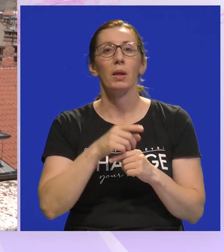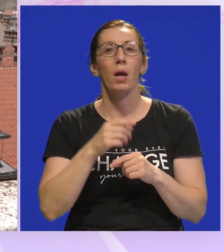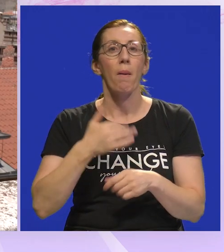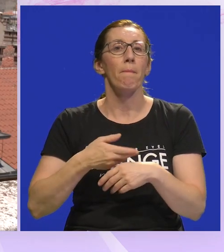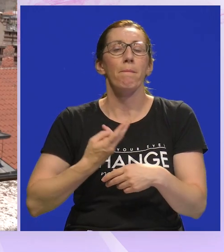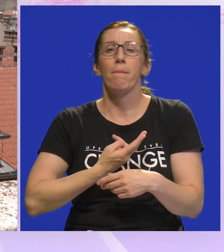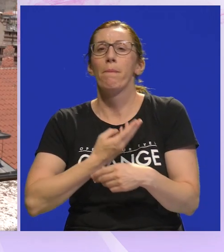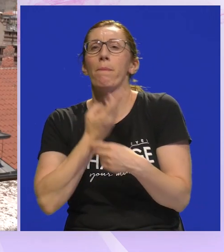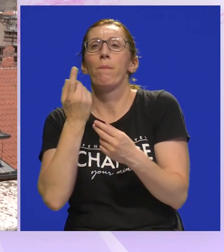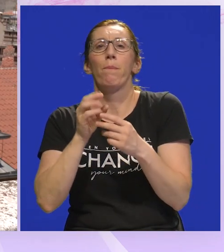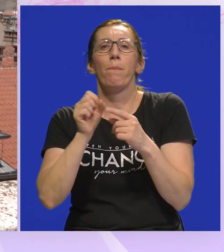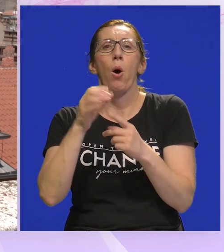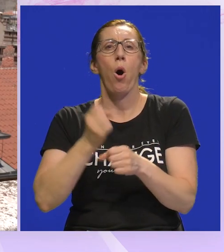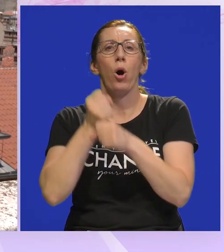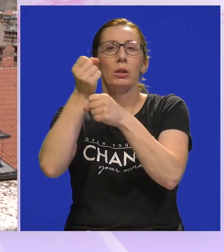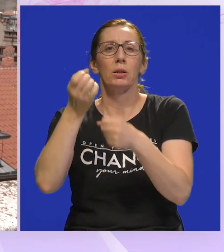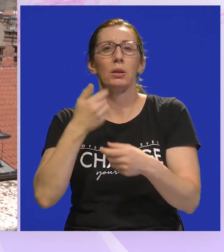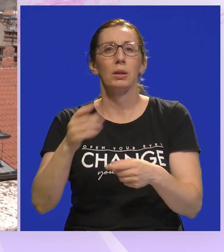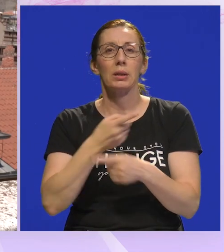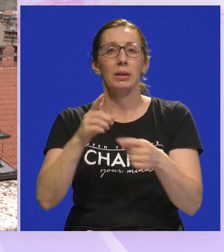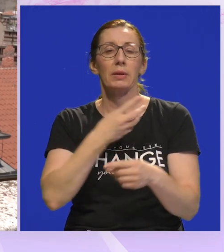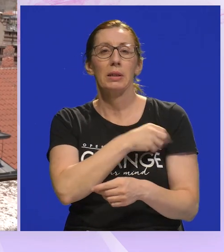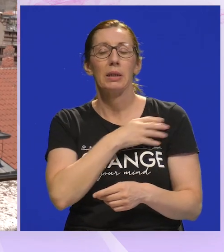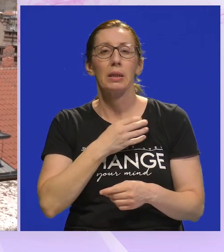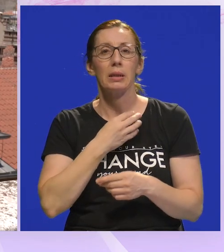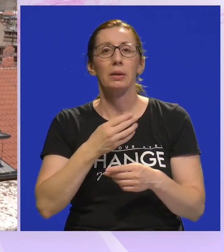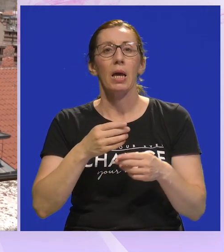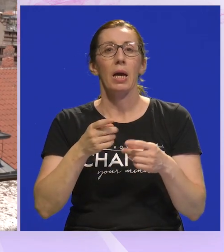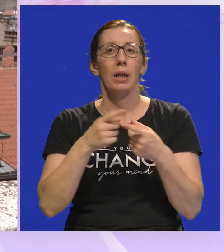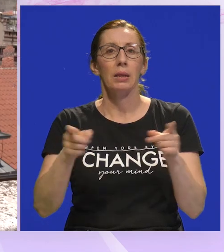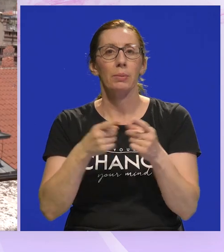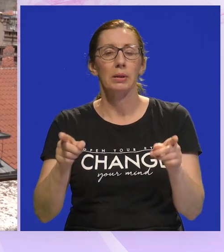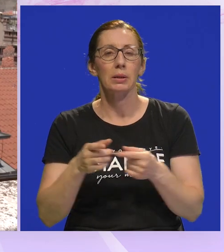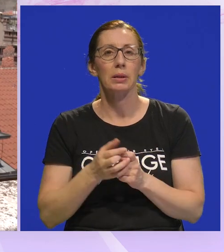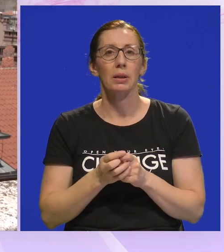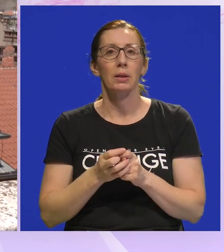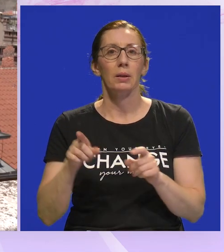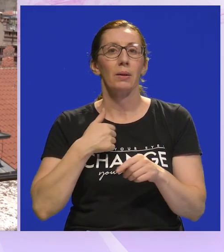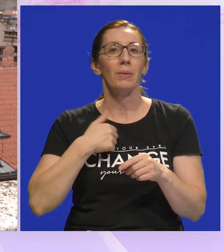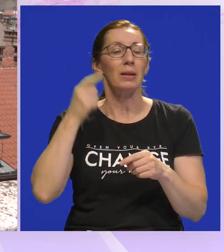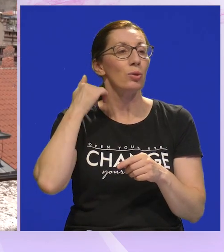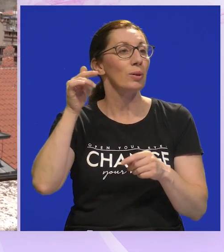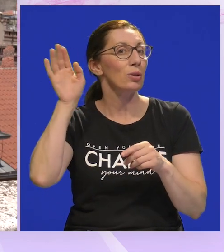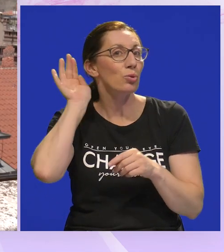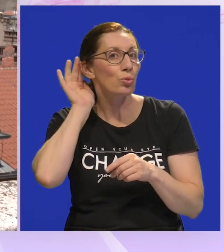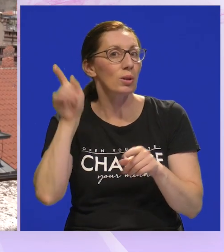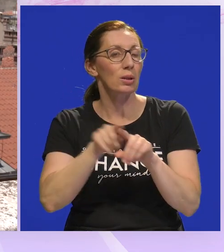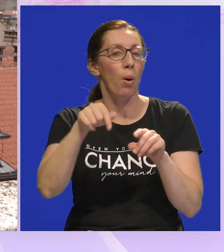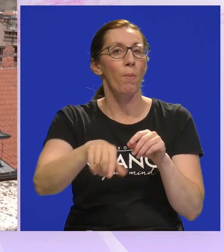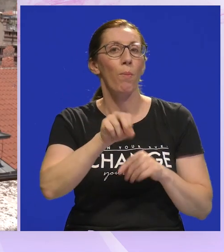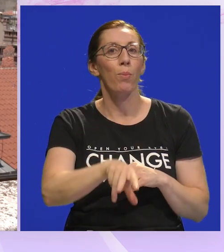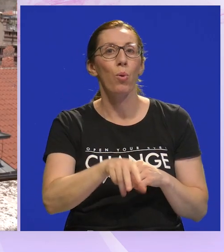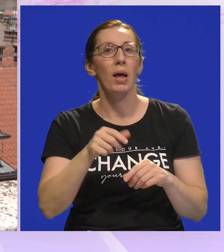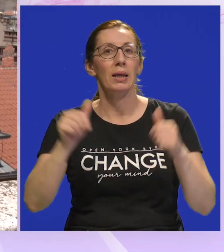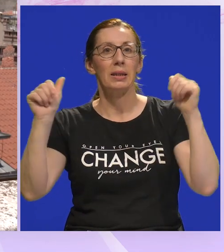i ponosni smo kao hrvatski glazbenici što će nas predstavljati tamo, ali isto tako što ga imamo priliku